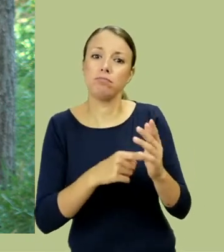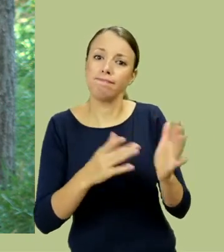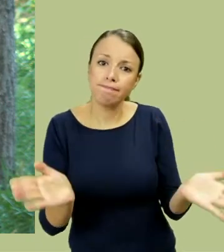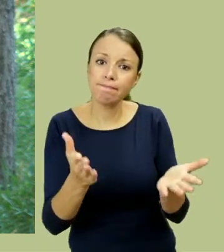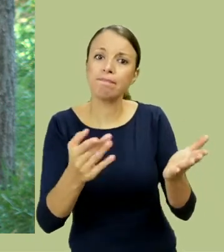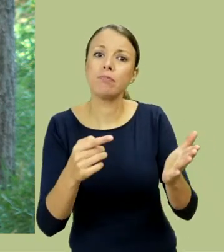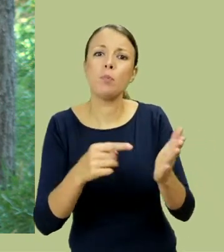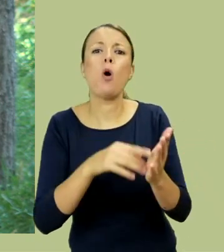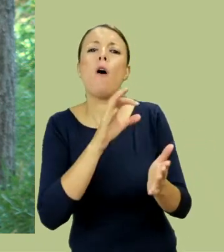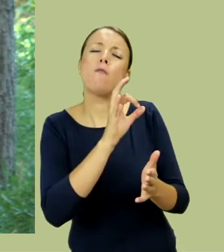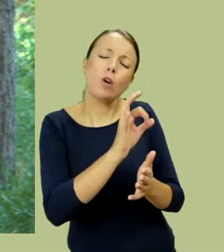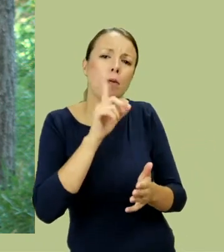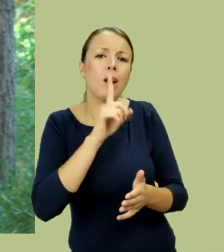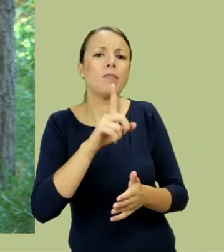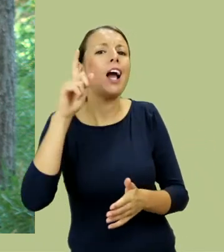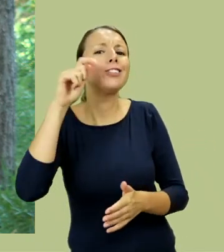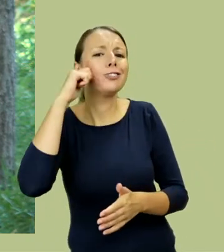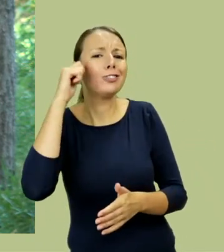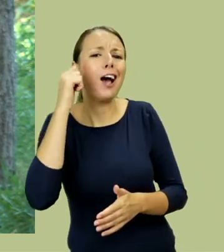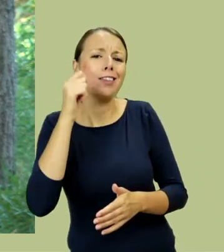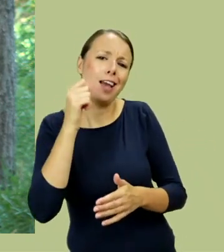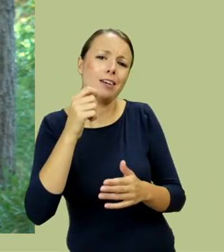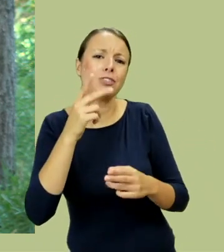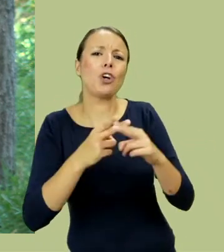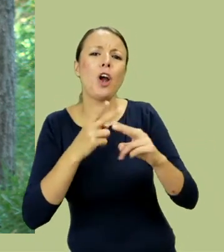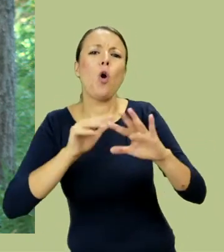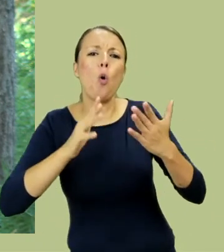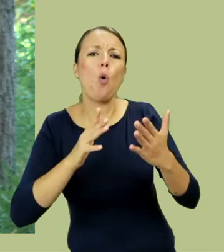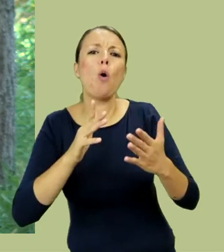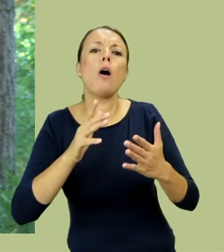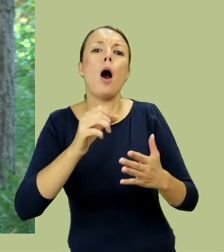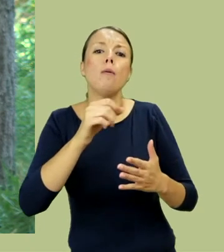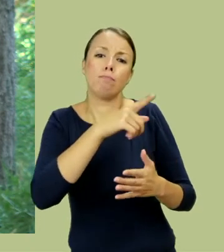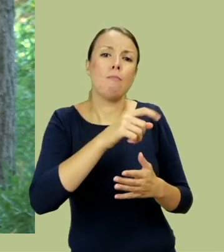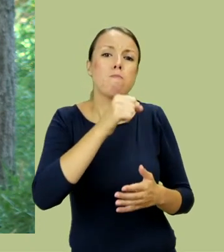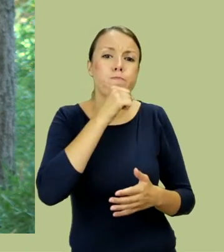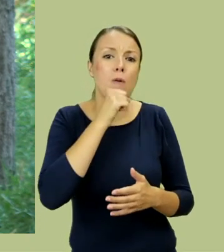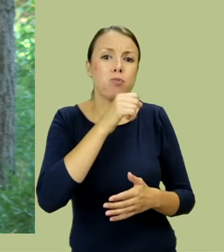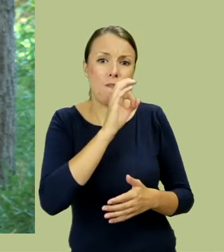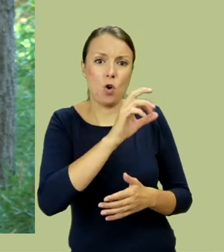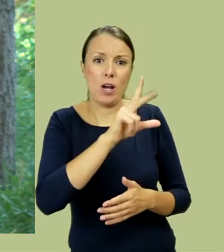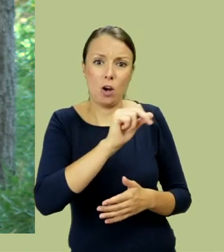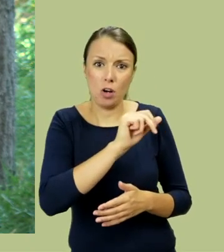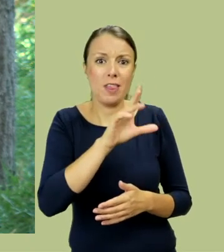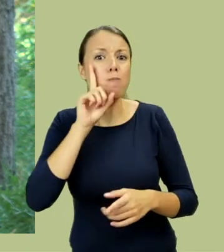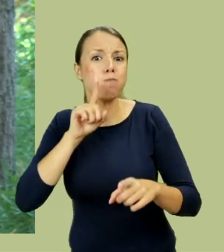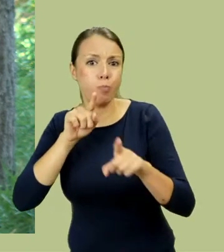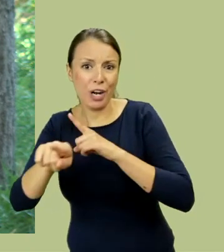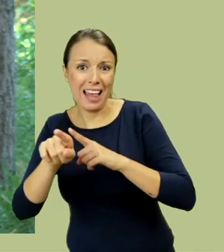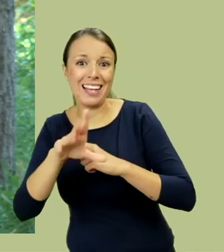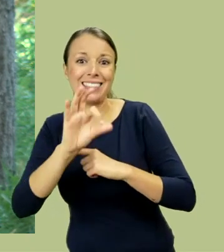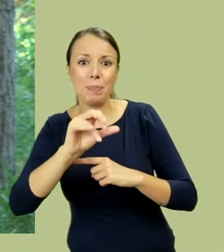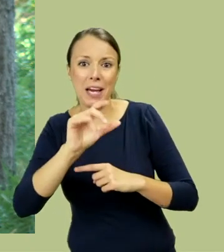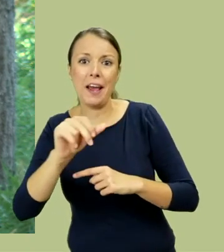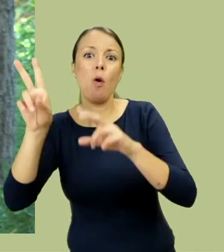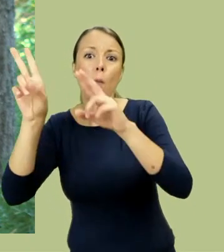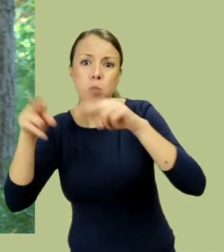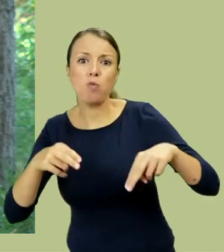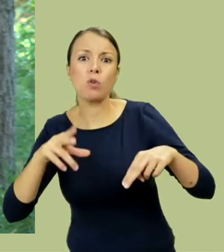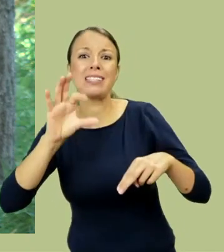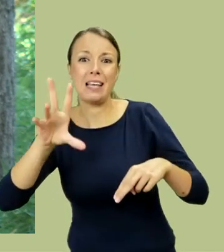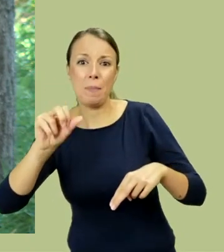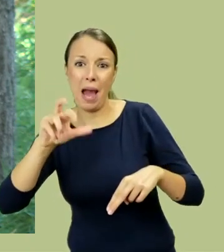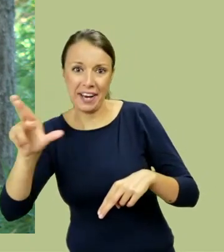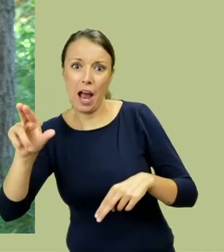stryjeczny dziadek właściwie, bo brat babki Karoliny, Sybirak, który powrócił z Syberii, z zesłania